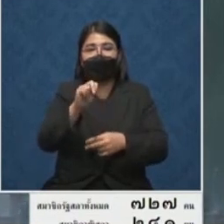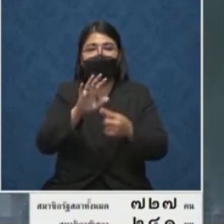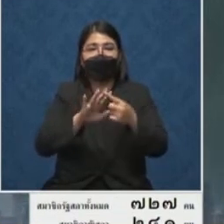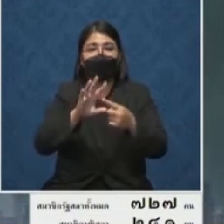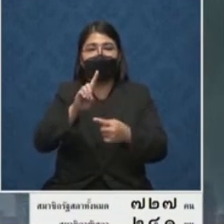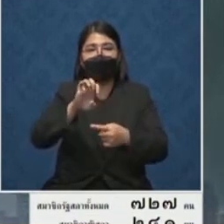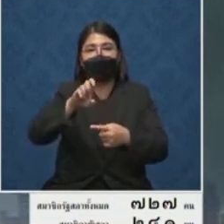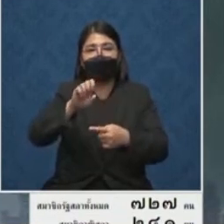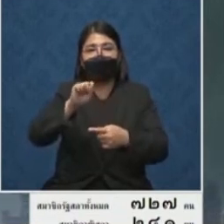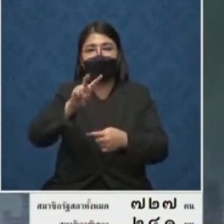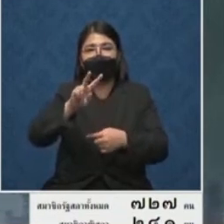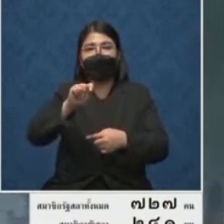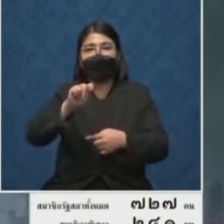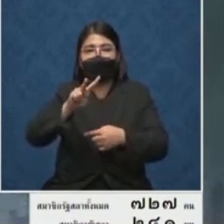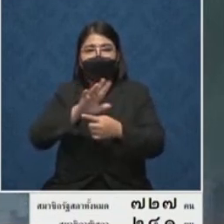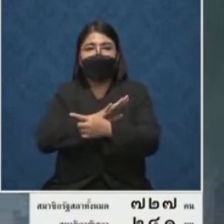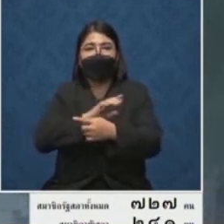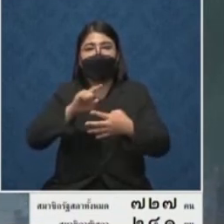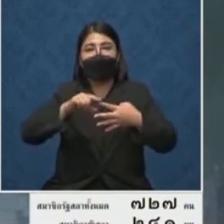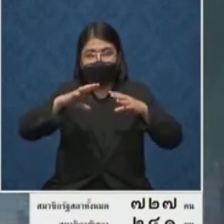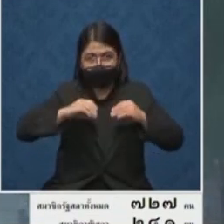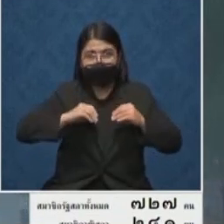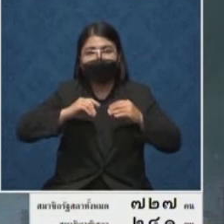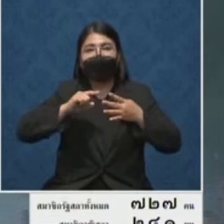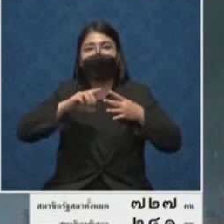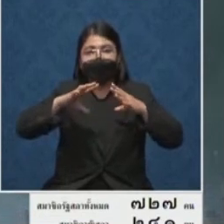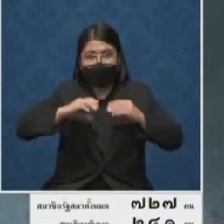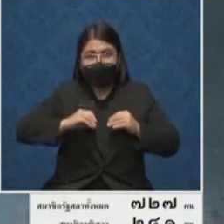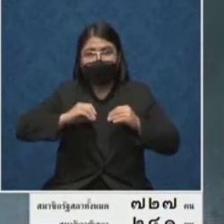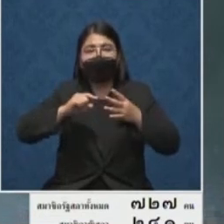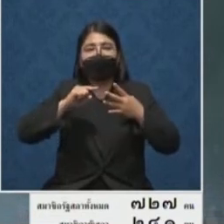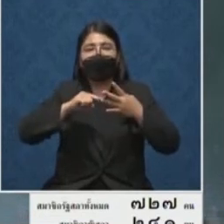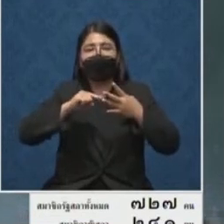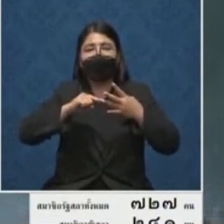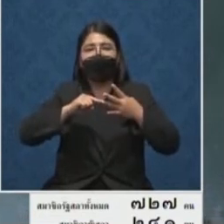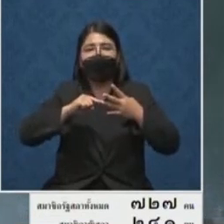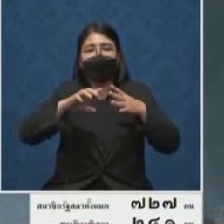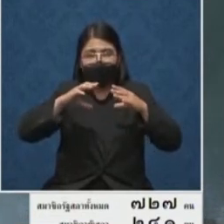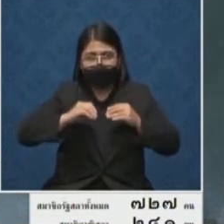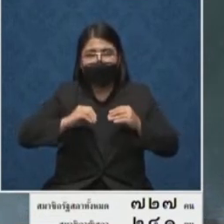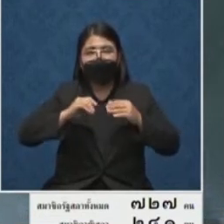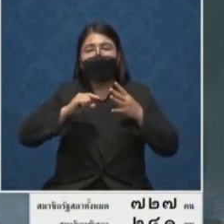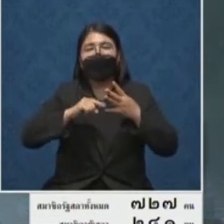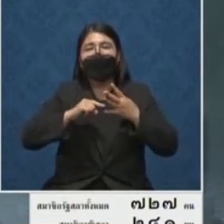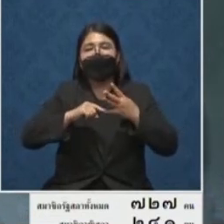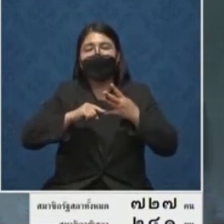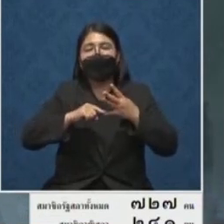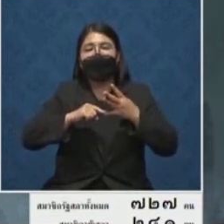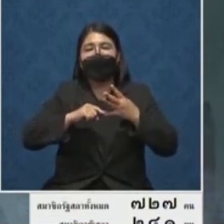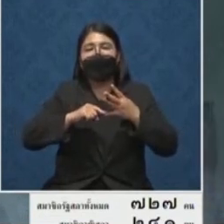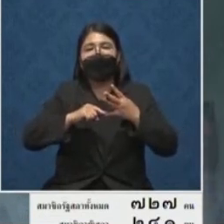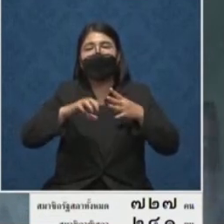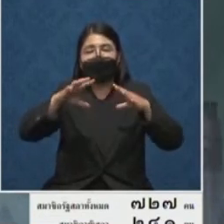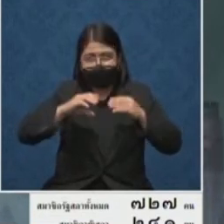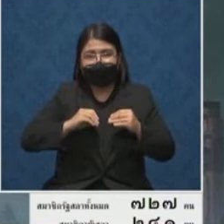673นาวาอากาศเอกอนุดิษฐ์นาครทัพ 1รับหลักการ2รับหลักการ3